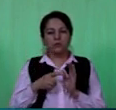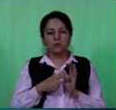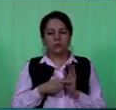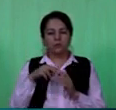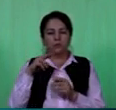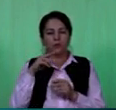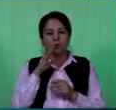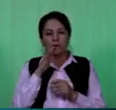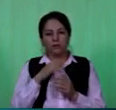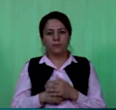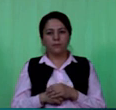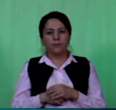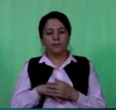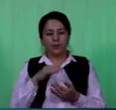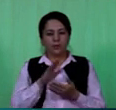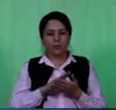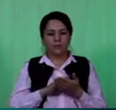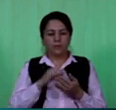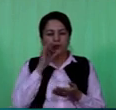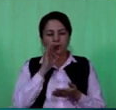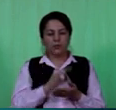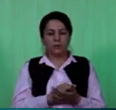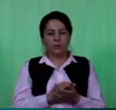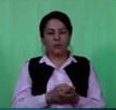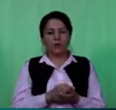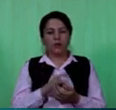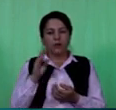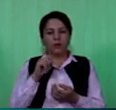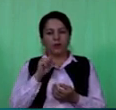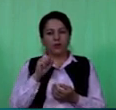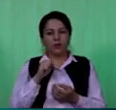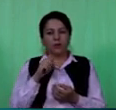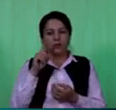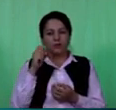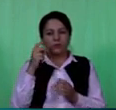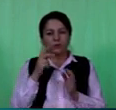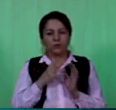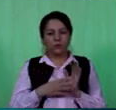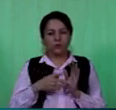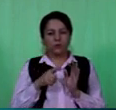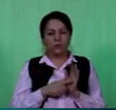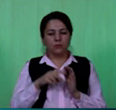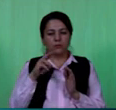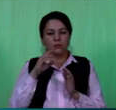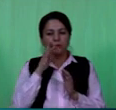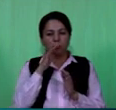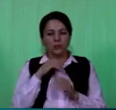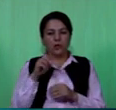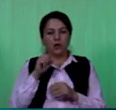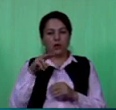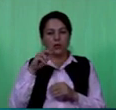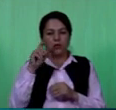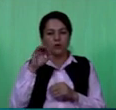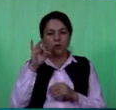лет запишите ответ на сто девяносто семь лет аль-хорезми был старше